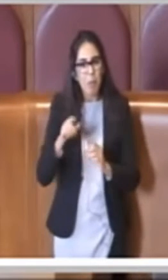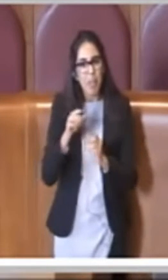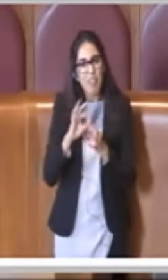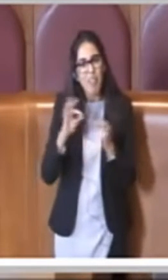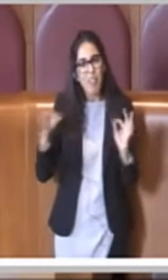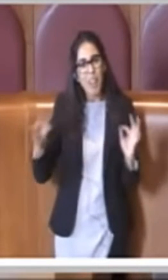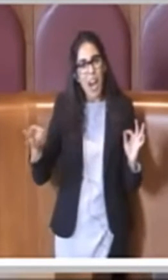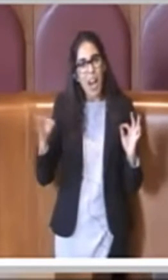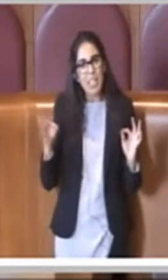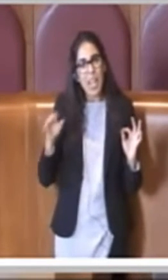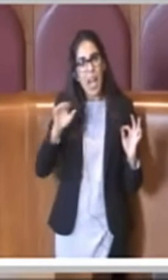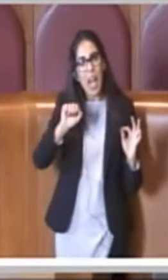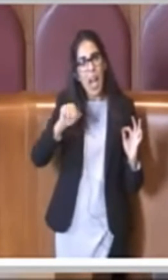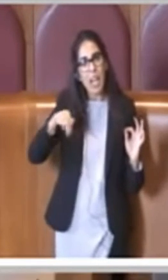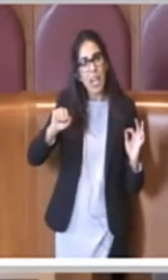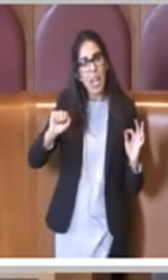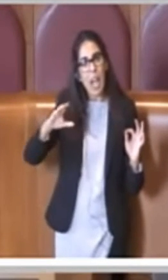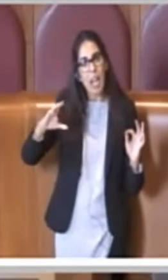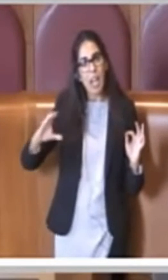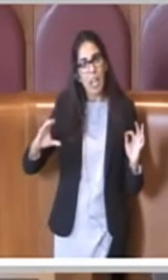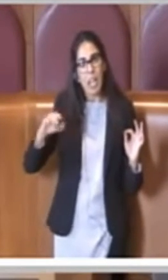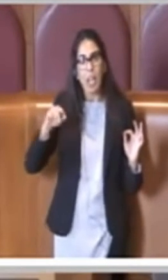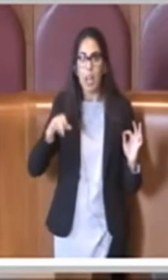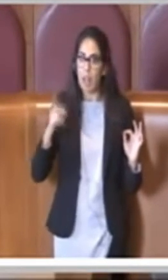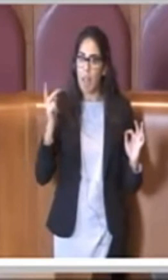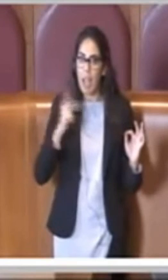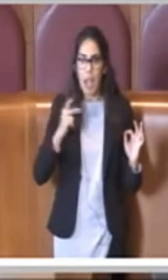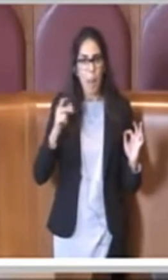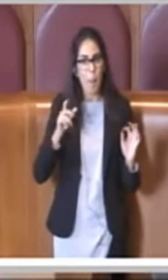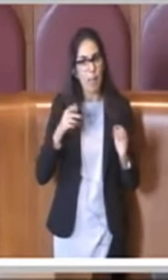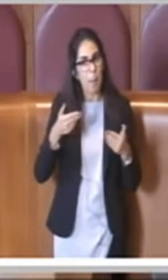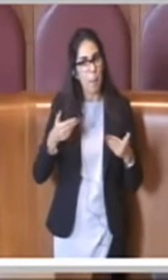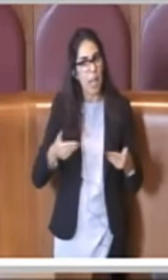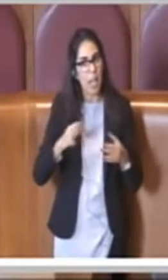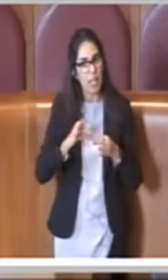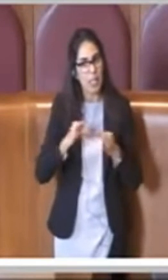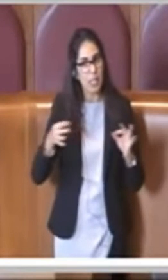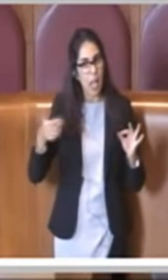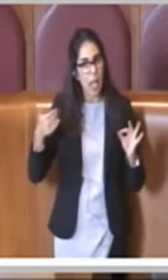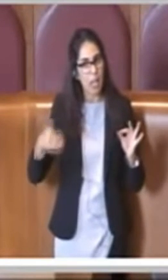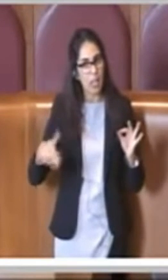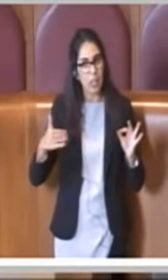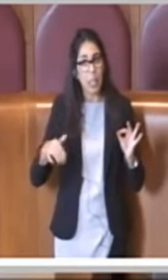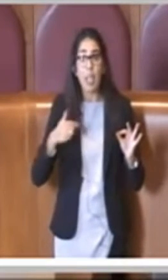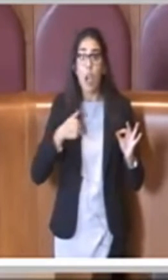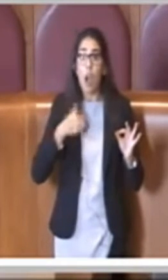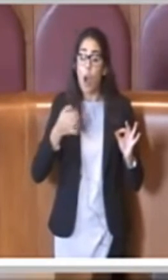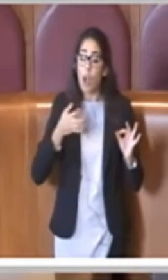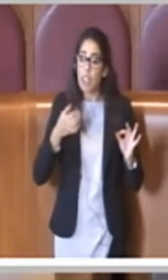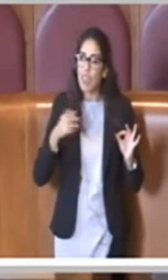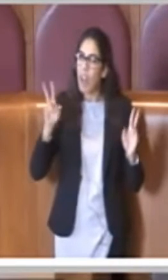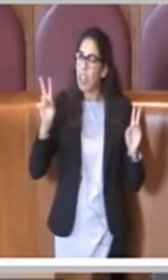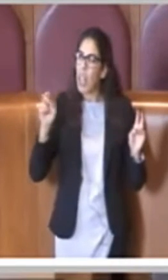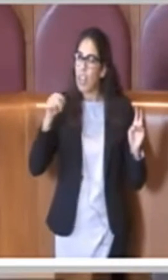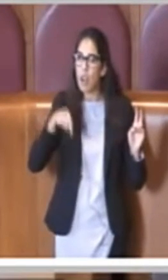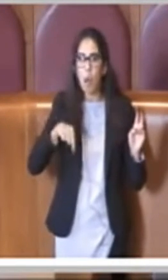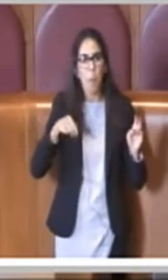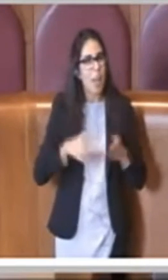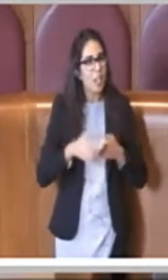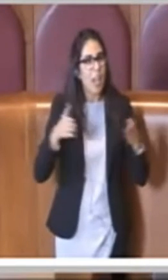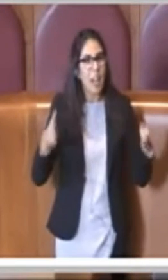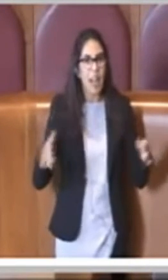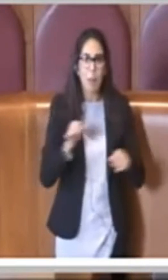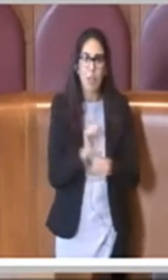ogni volta che parlo dell'allargamento della Tiburtina. Quindi fatevi un esame di coscienza prima